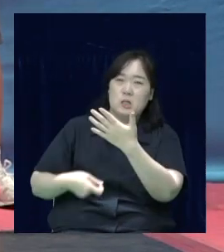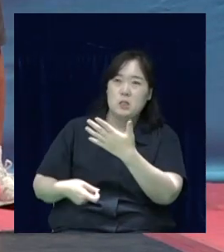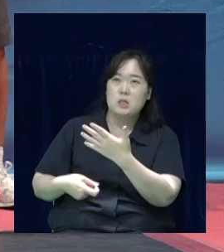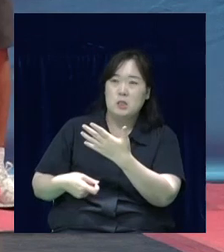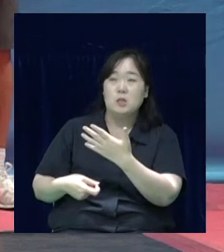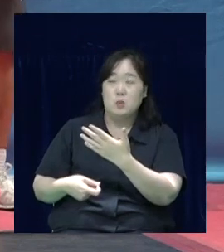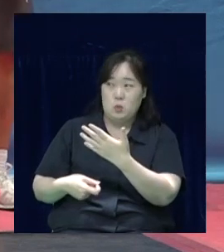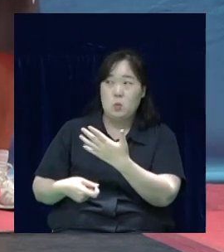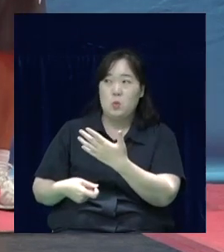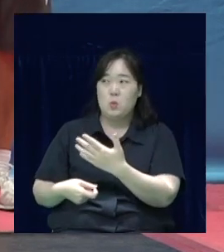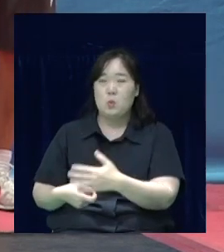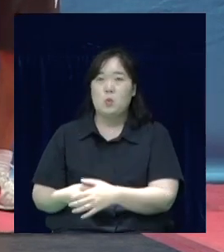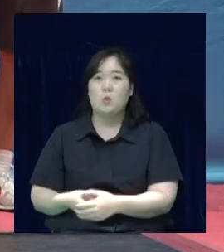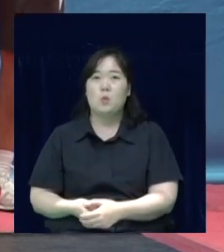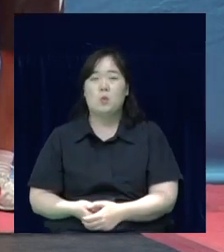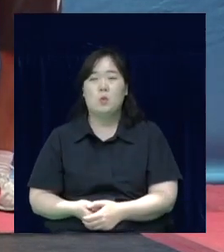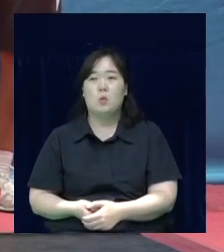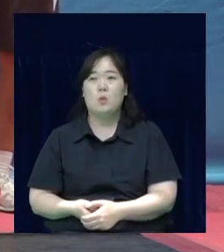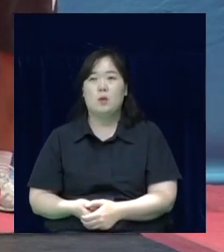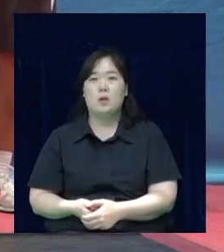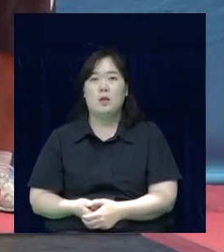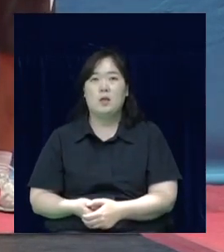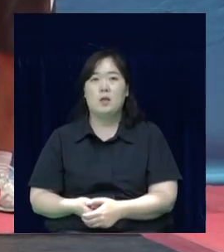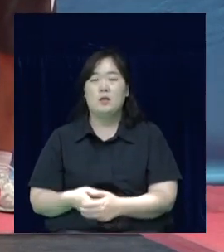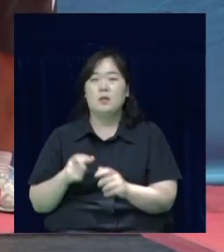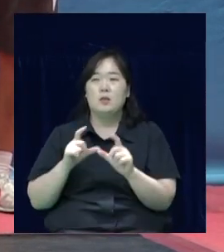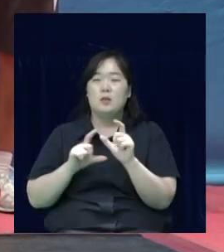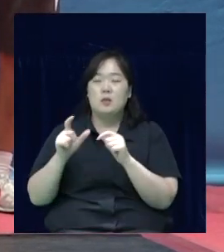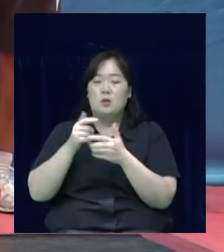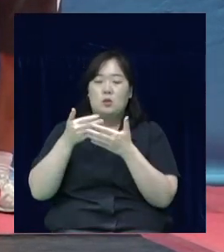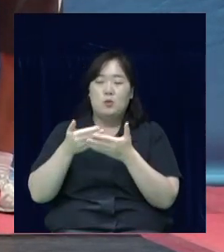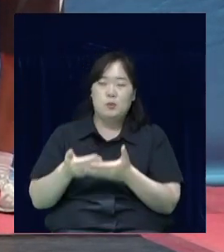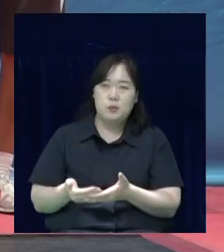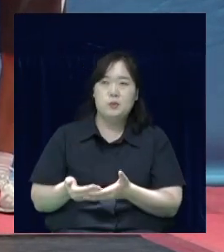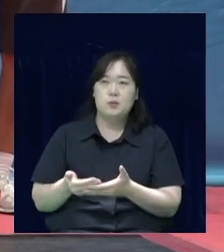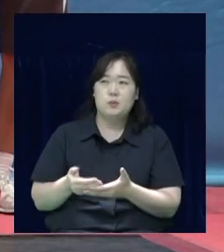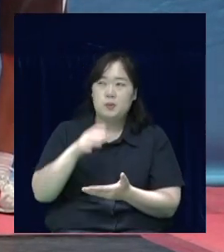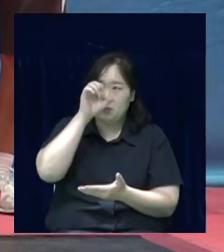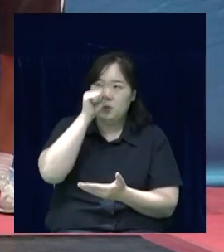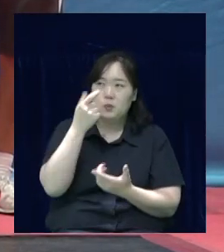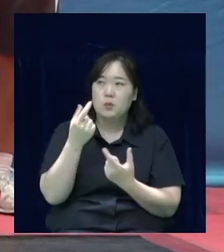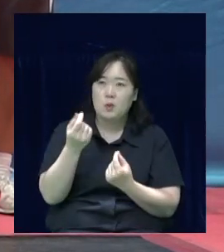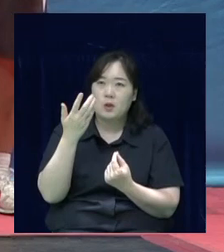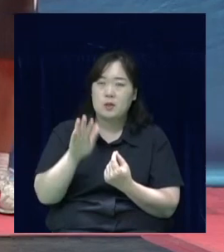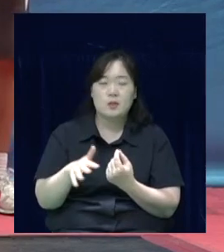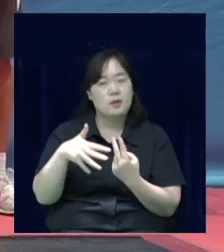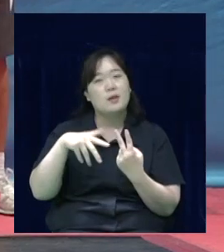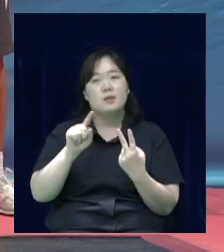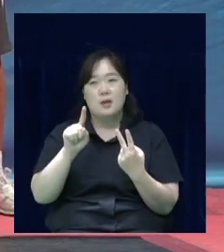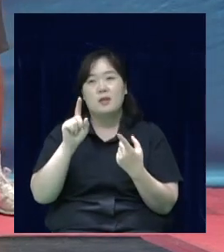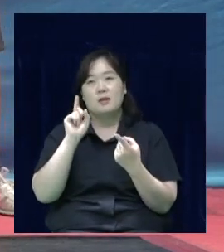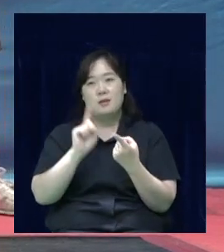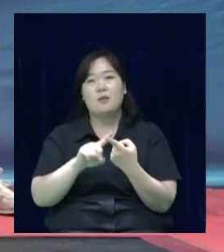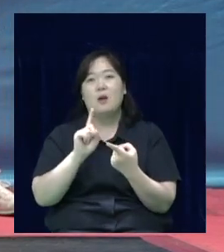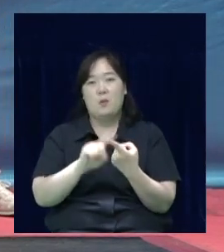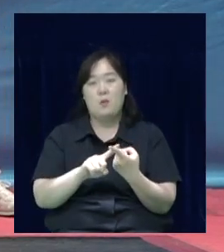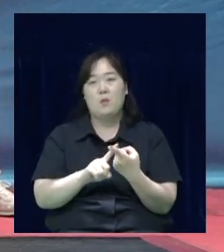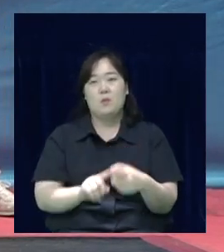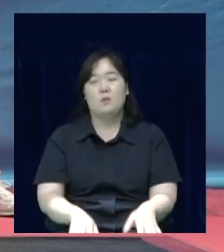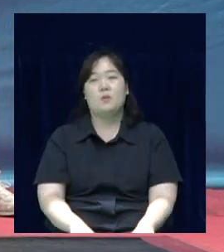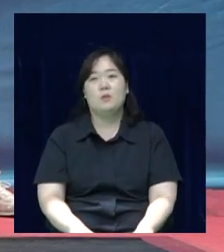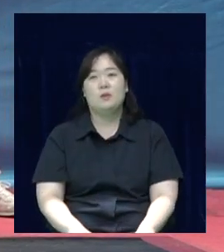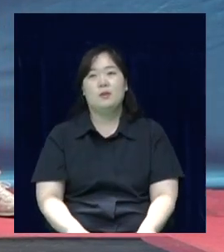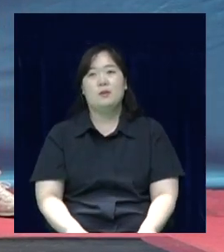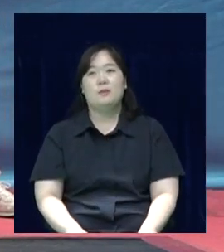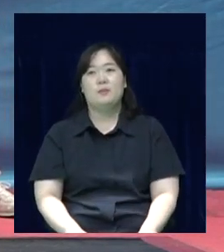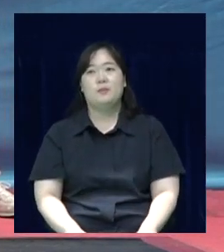높은 중량을 또 다시 노려봐야 될 텐데 1차 시도가 실패가 됐기 네. 때문에 좀 부담이 될 수도 있겠습니다. 예, 그래서 1차